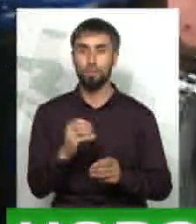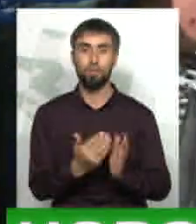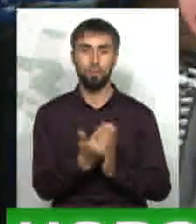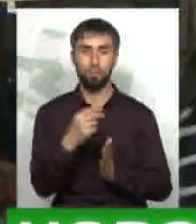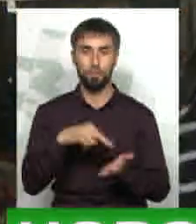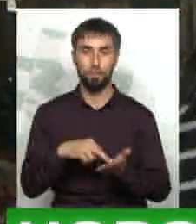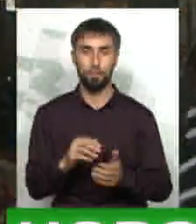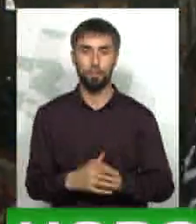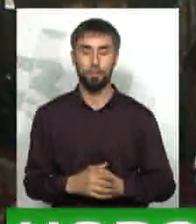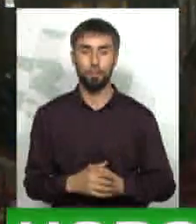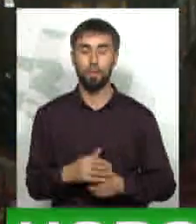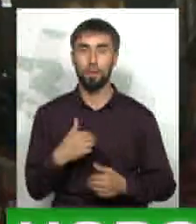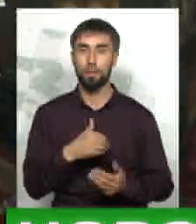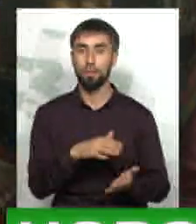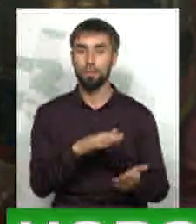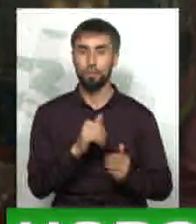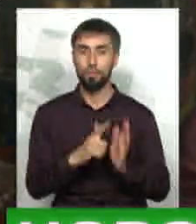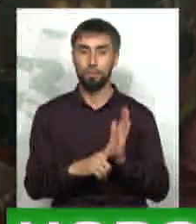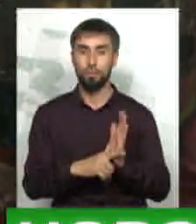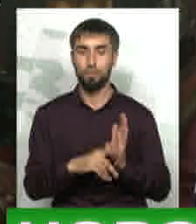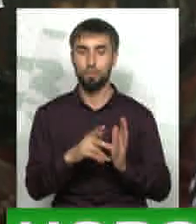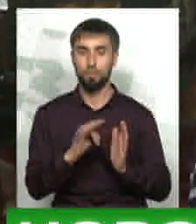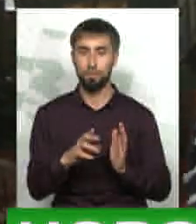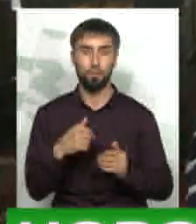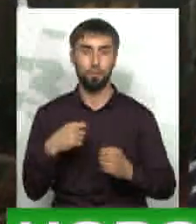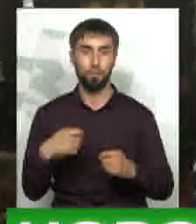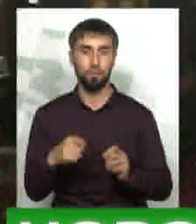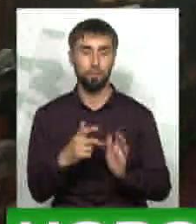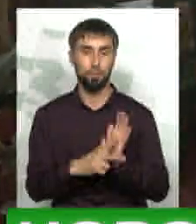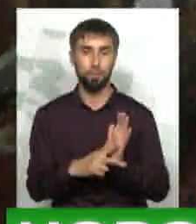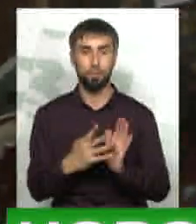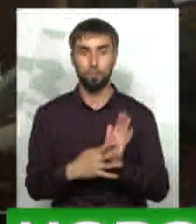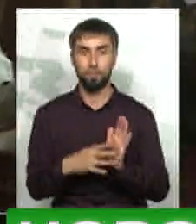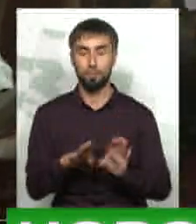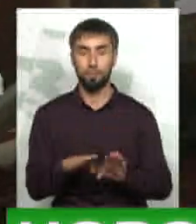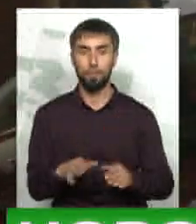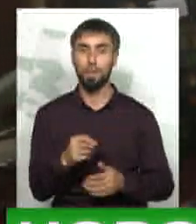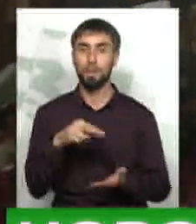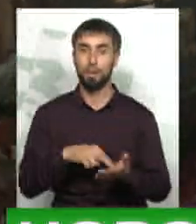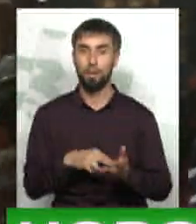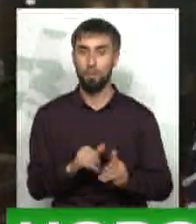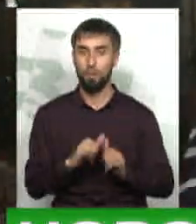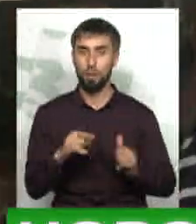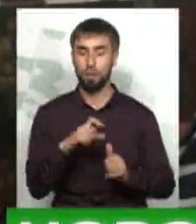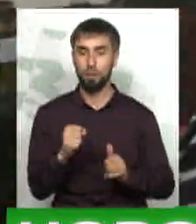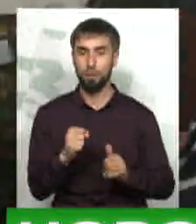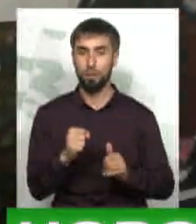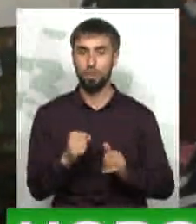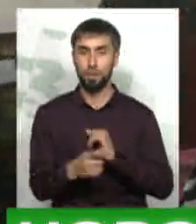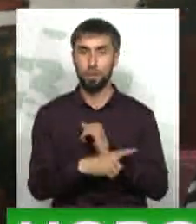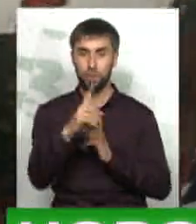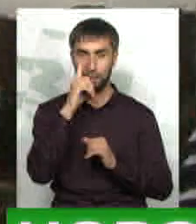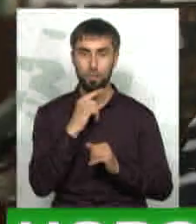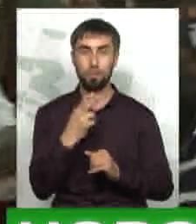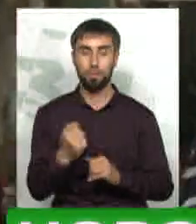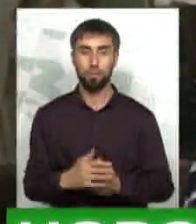завышенной цене. Берем там 70 рублей, продаем 80-90 рублей. А цену увеличили за последний месяц? Ну